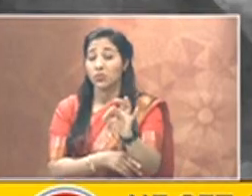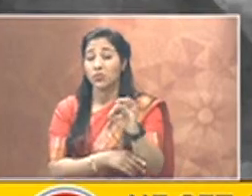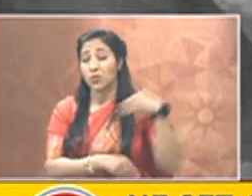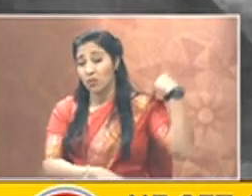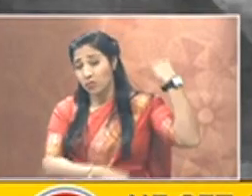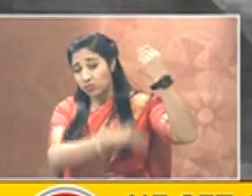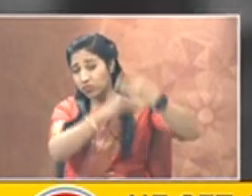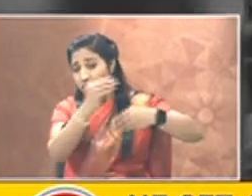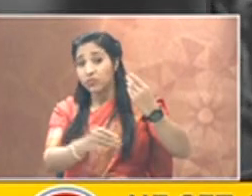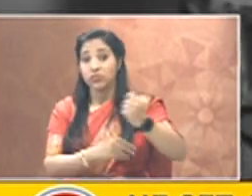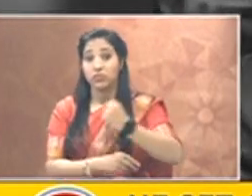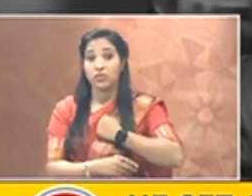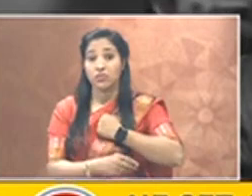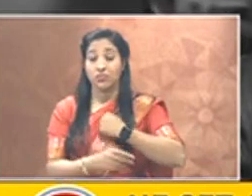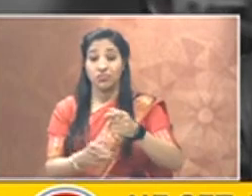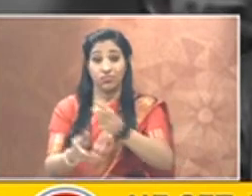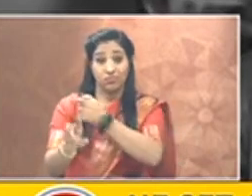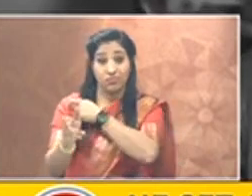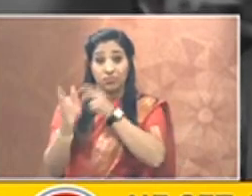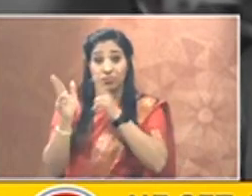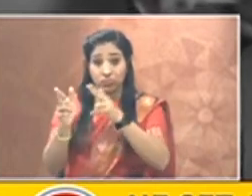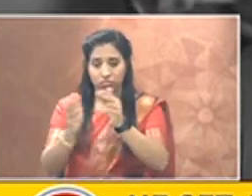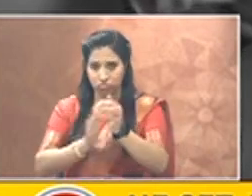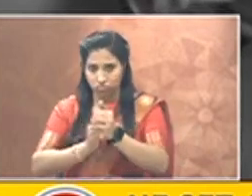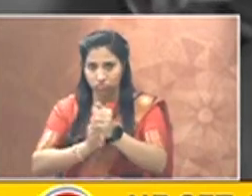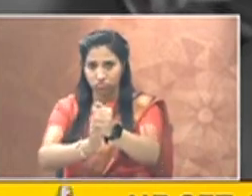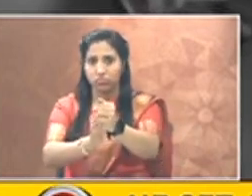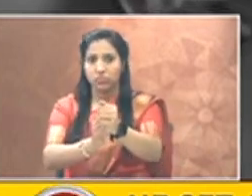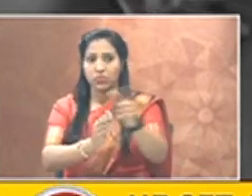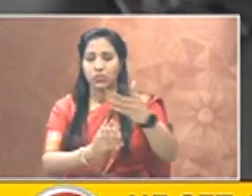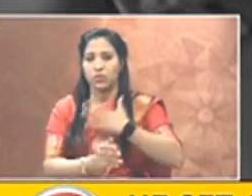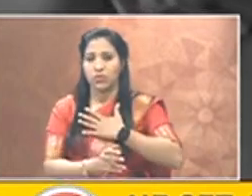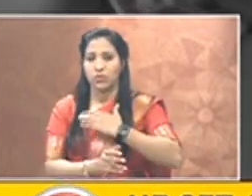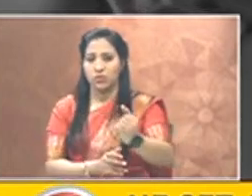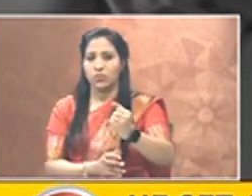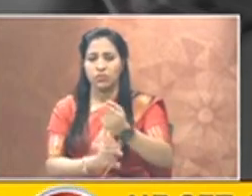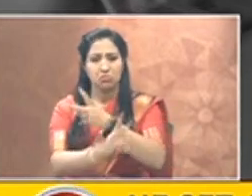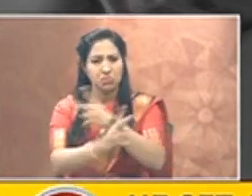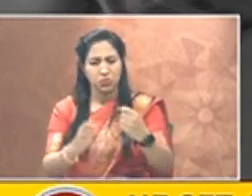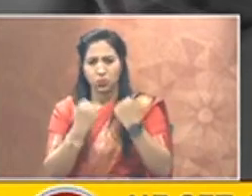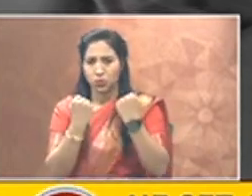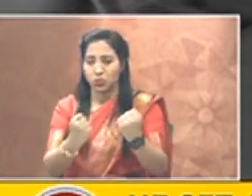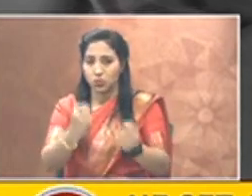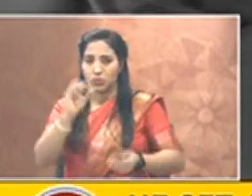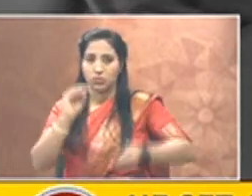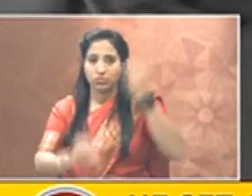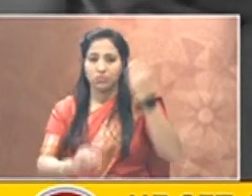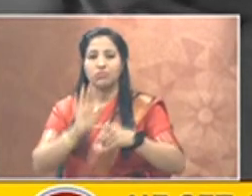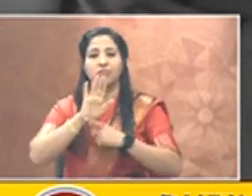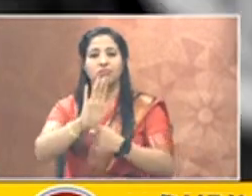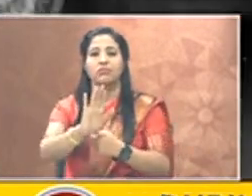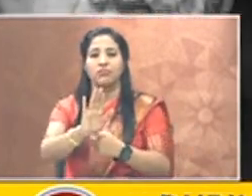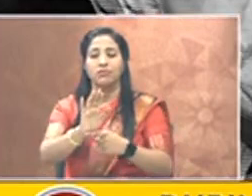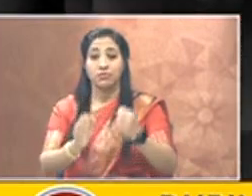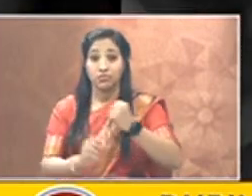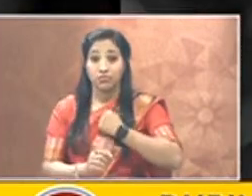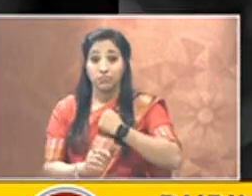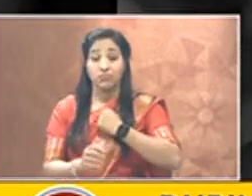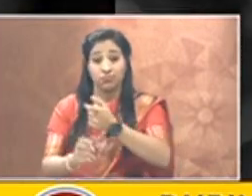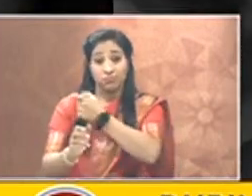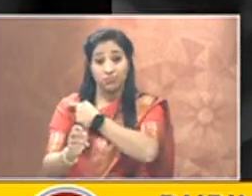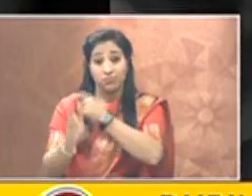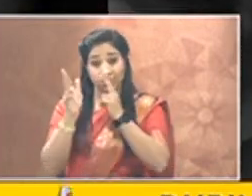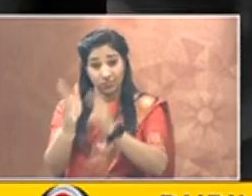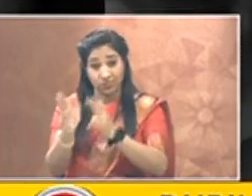में हमारी सेना का नेतृत्व कर साहस और शौर्य की मिसाल कायम की थी। हमारी सेना